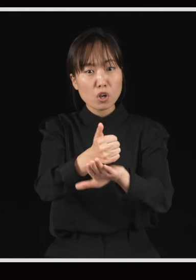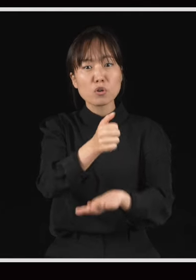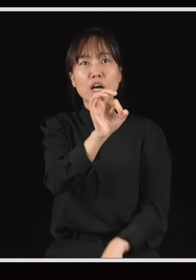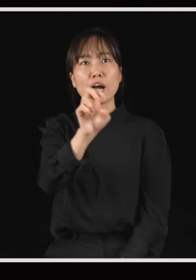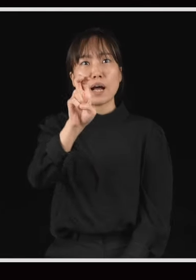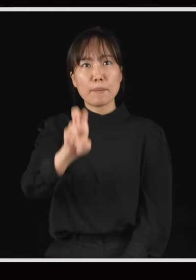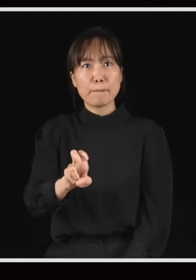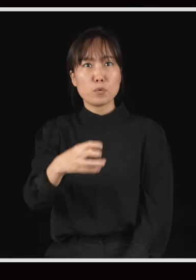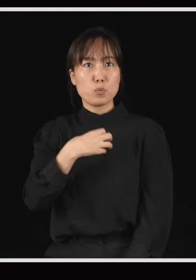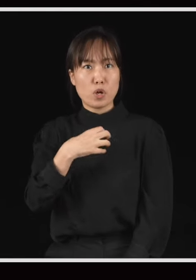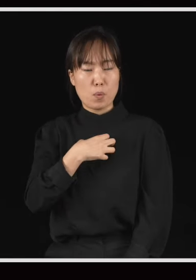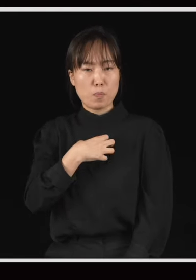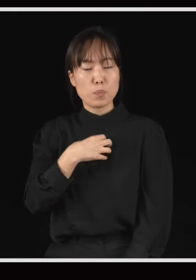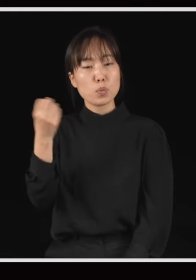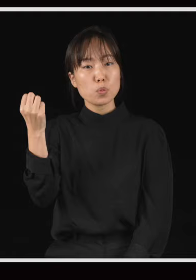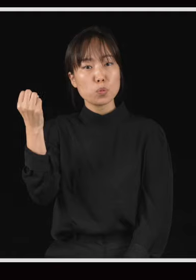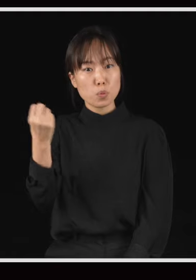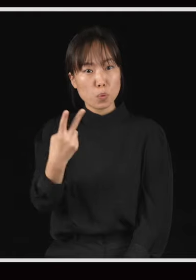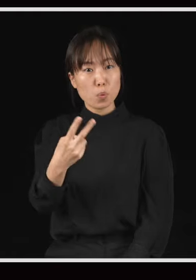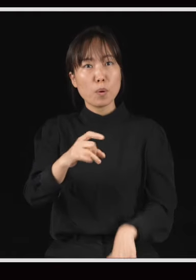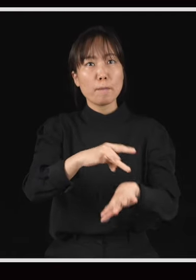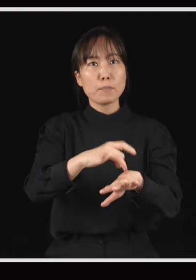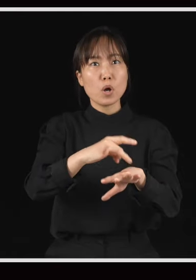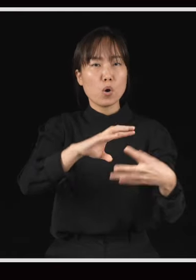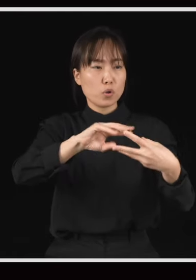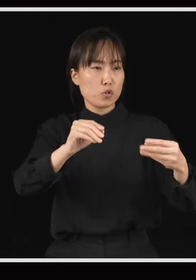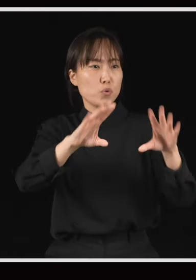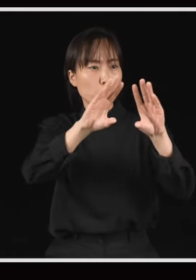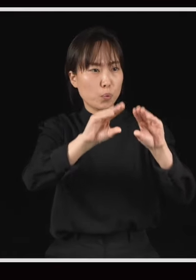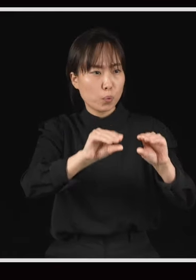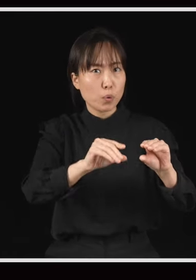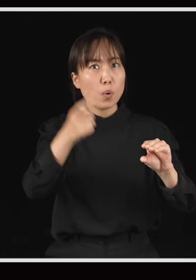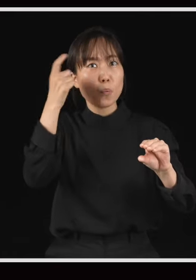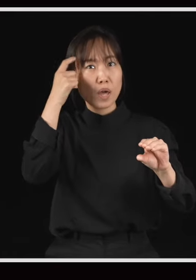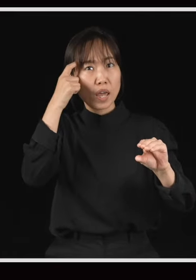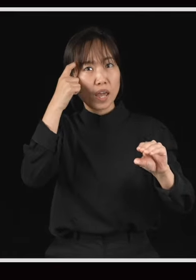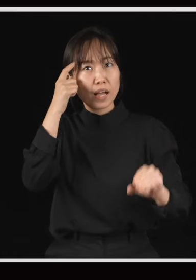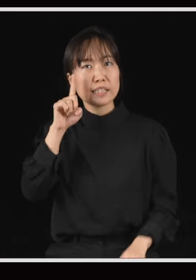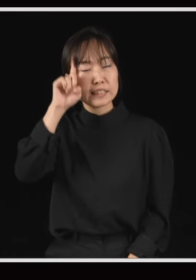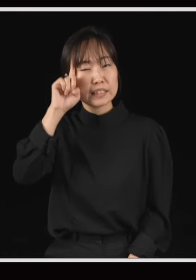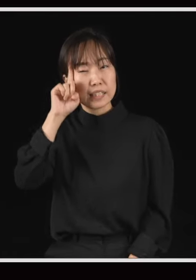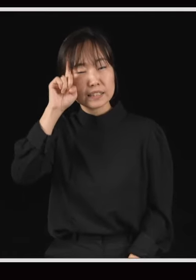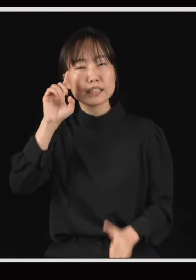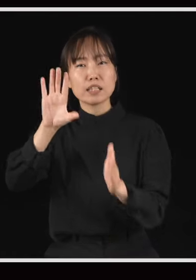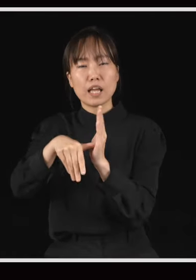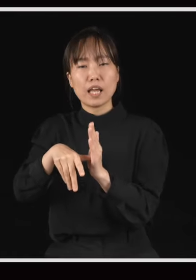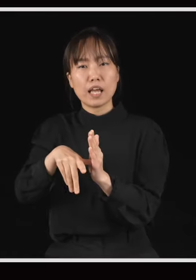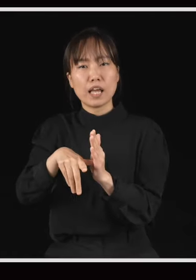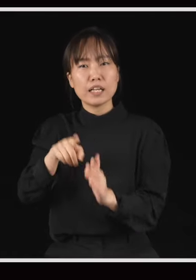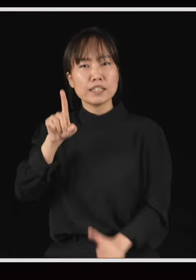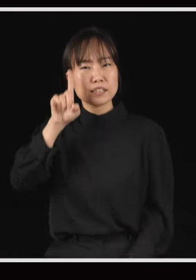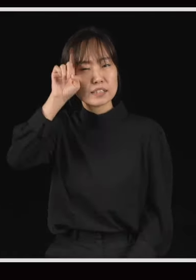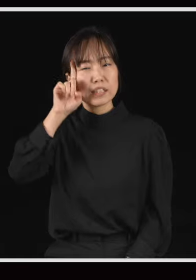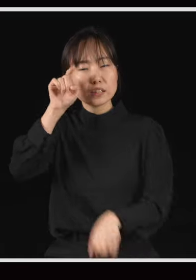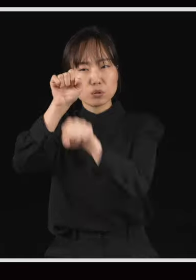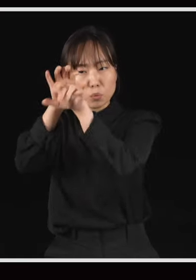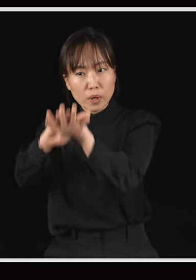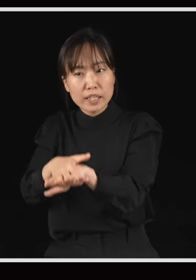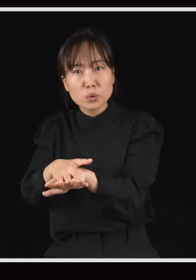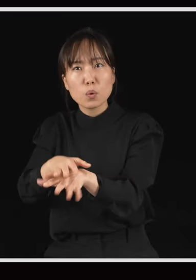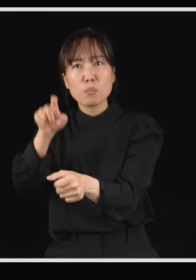그렇습니다. 걸릴 수 있습니다. 골밀도가 떨어지고 근단백이 분해가 됩니다. 왜 그러냐면 스트레스 호르몬이 스트레스 받을 때 뭐예요? 우리가